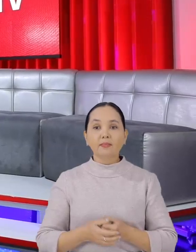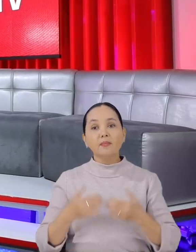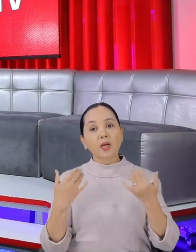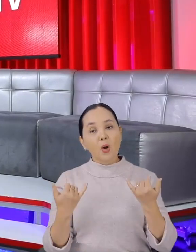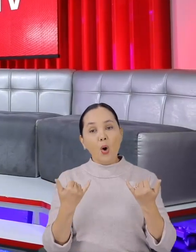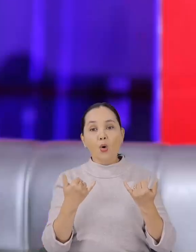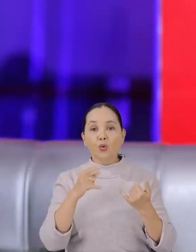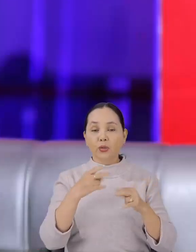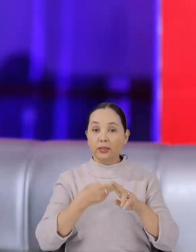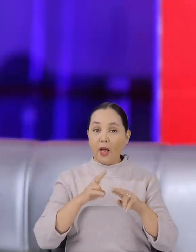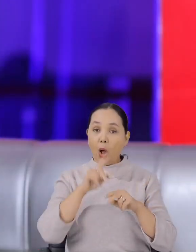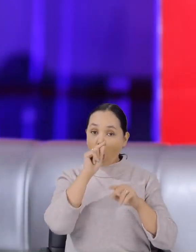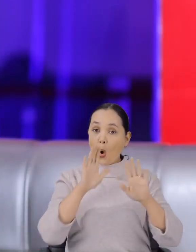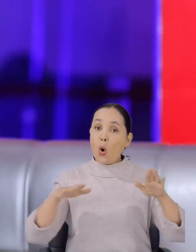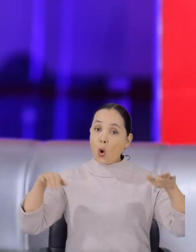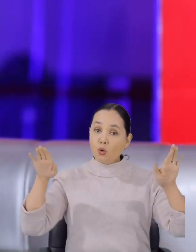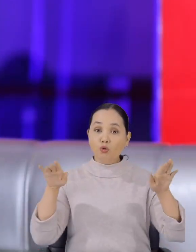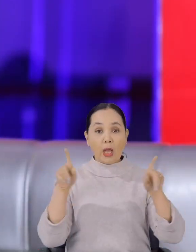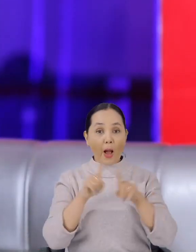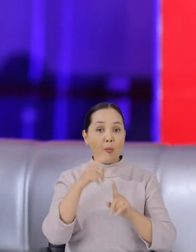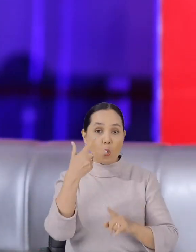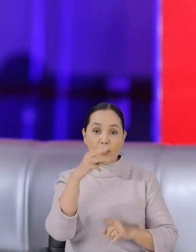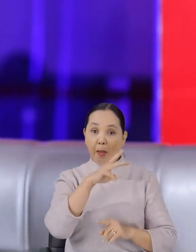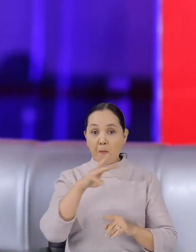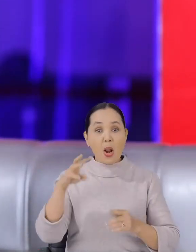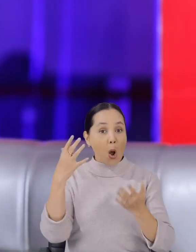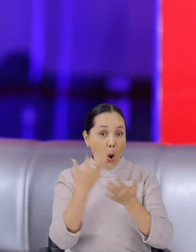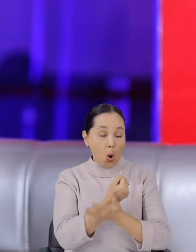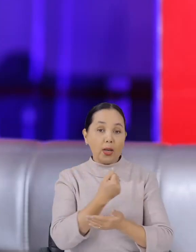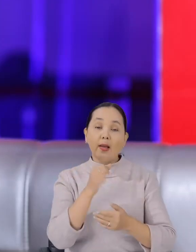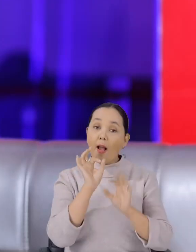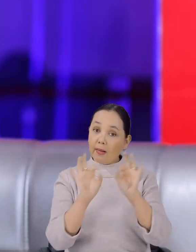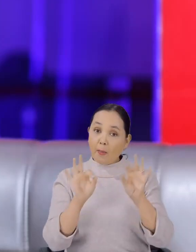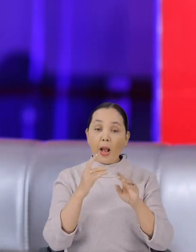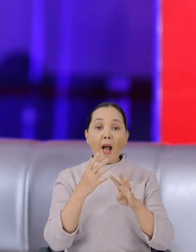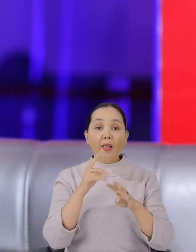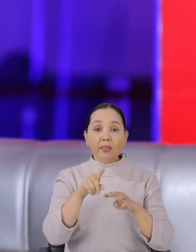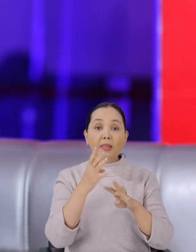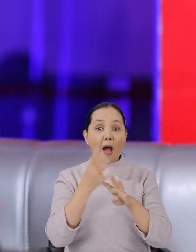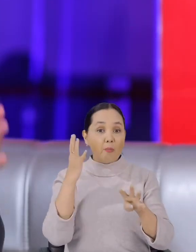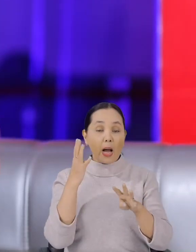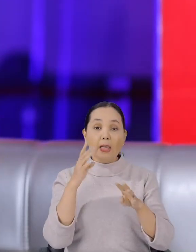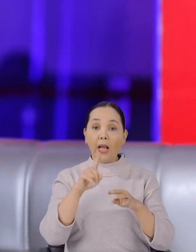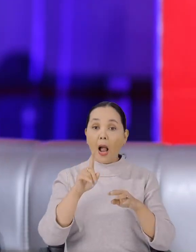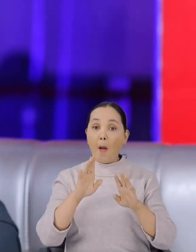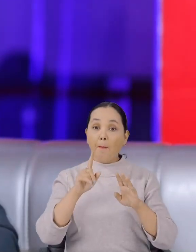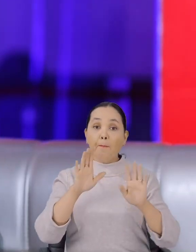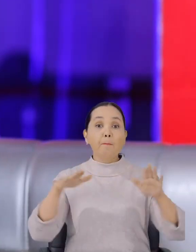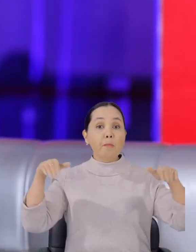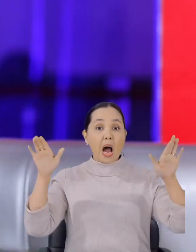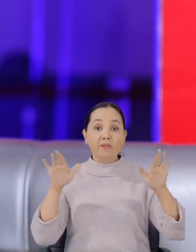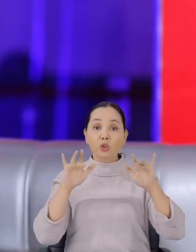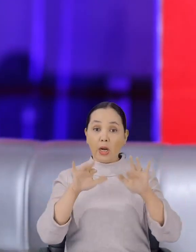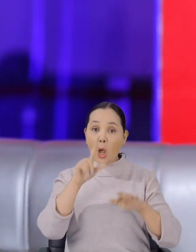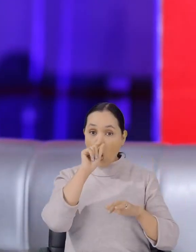Hozir qushday parvoz qilib 30 million so'mni qo'lga kiritganlar haqida gapirdik, lekin navbatdagi lavhada parvoz qilayotgan